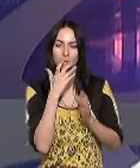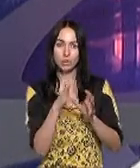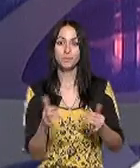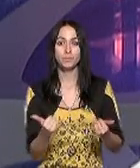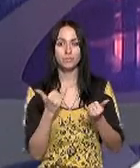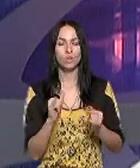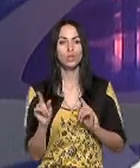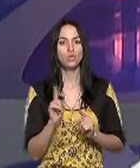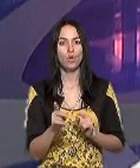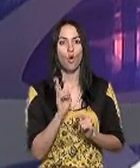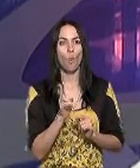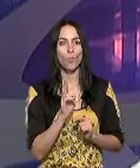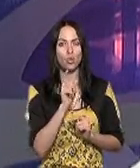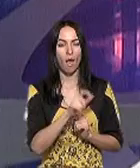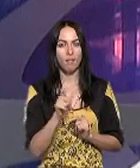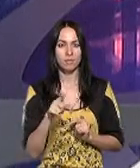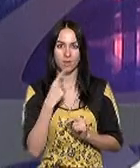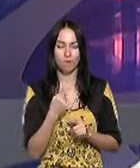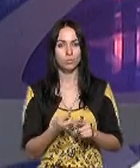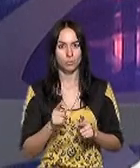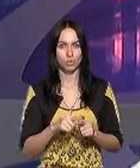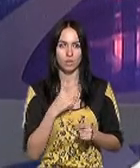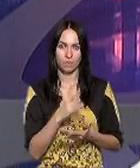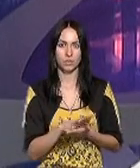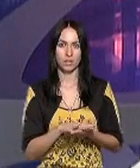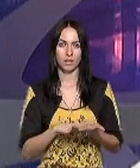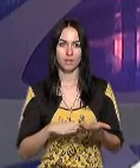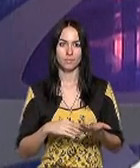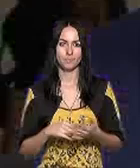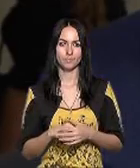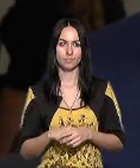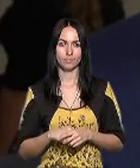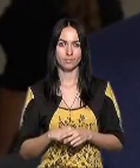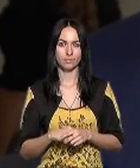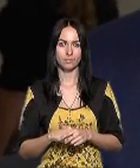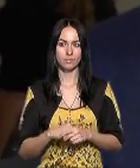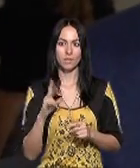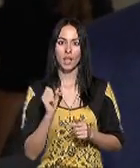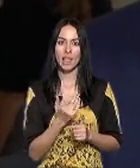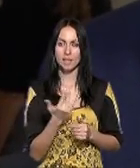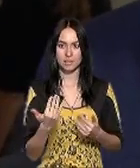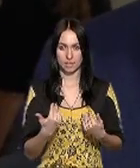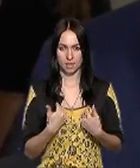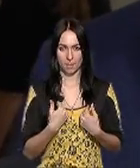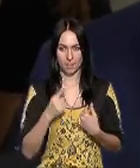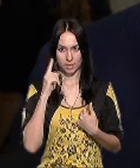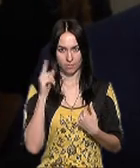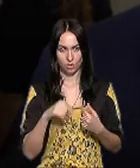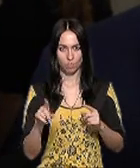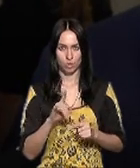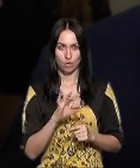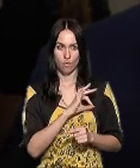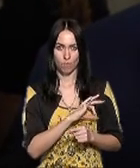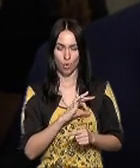та що комунальники кажуть про це? Маргарита Дешкіна продовжить. Наскільки мені відомо, що в прокуратурі